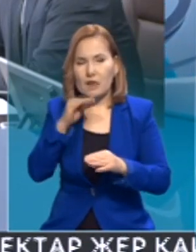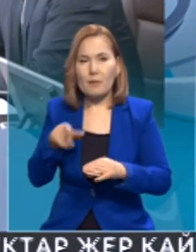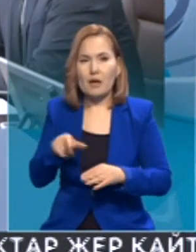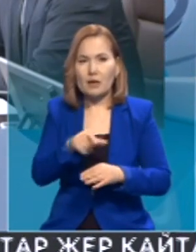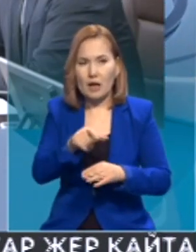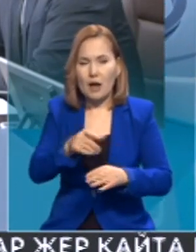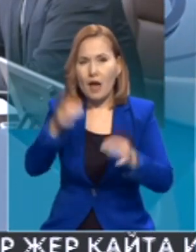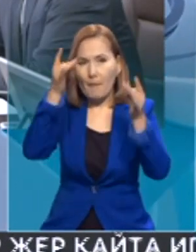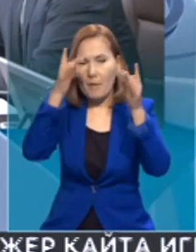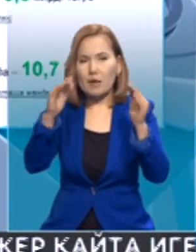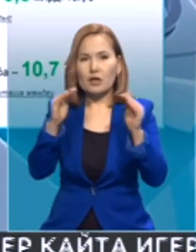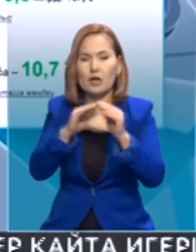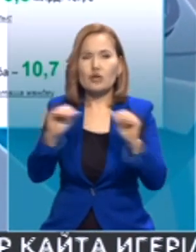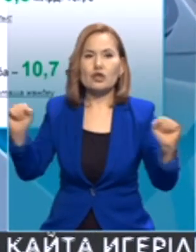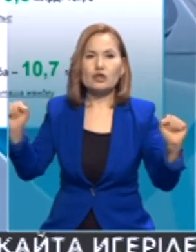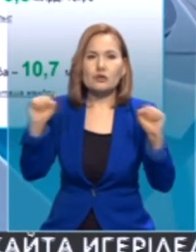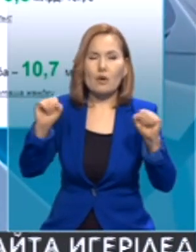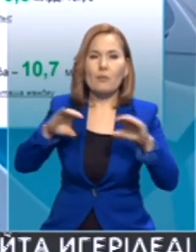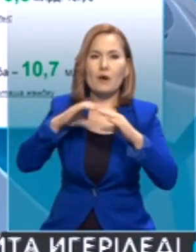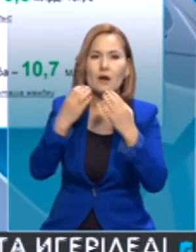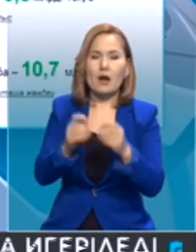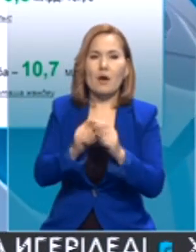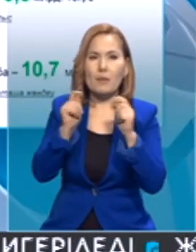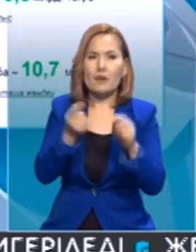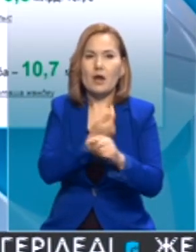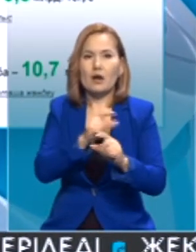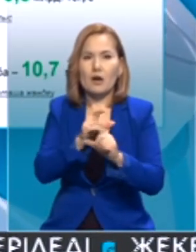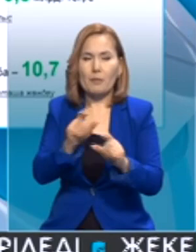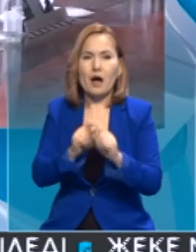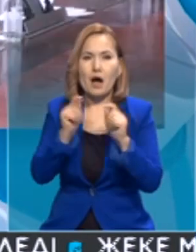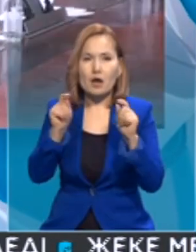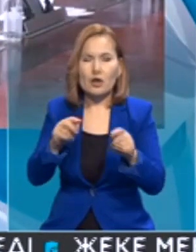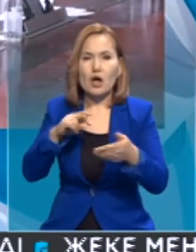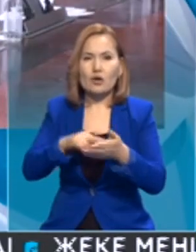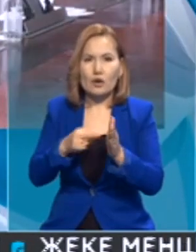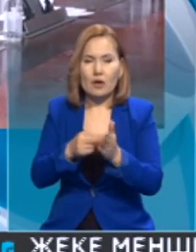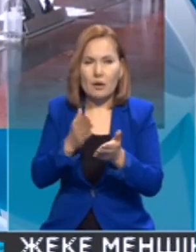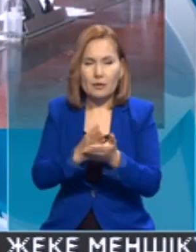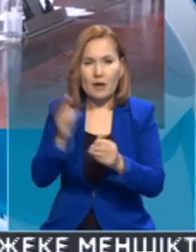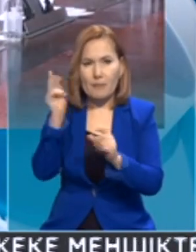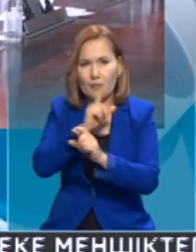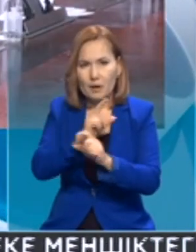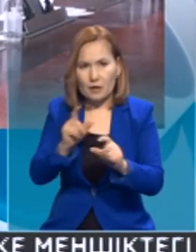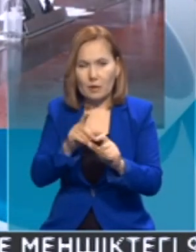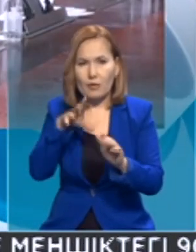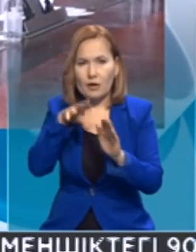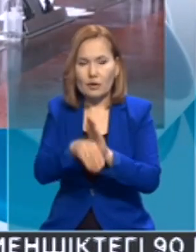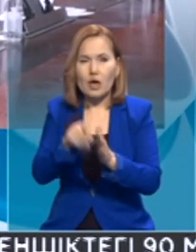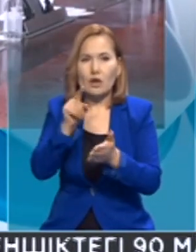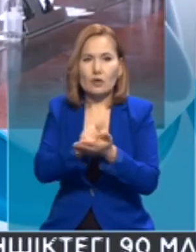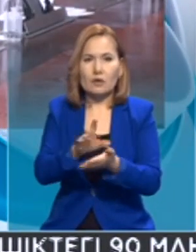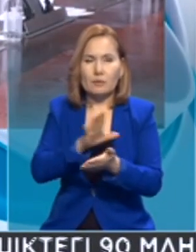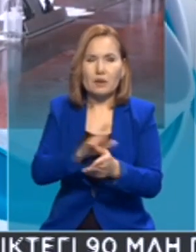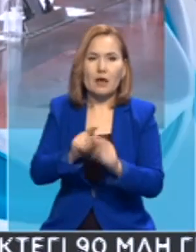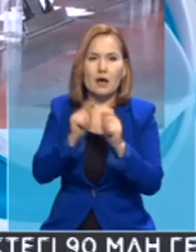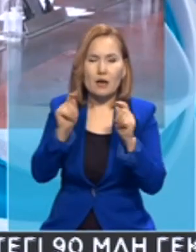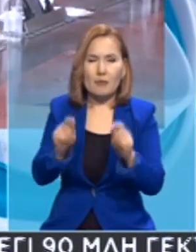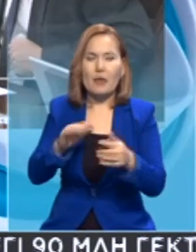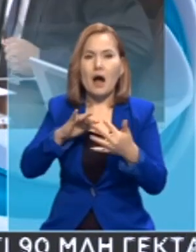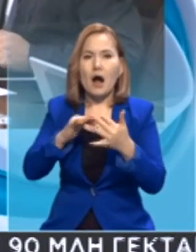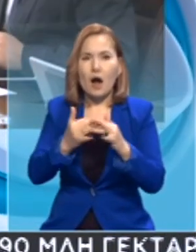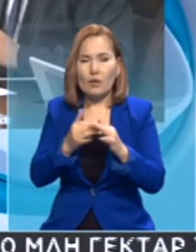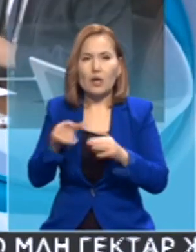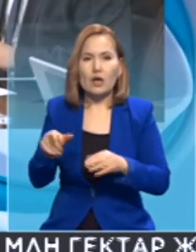мен мәдениет, спорт және денсаулық сақтау нысандары, мектептер міндетті түрде болуы тиіс. Сондай-ақ ауыл